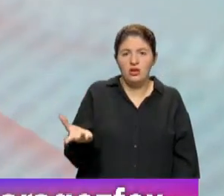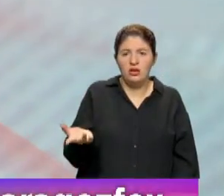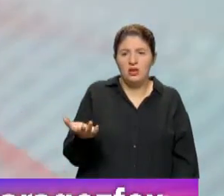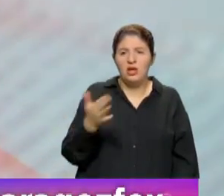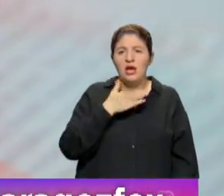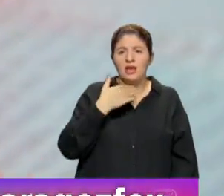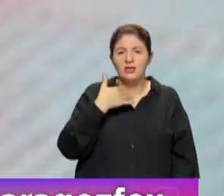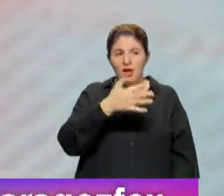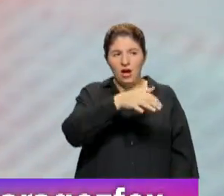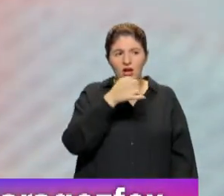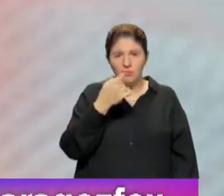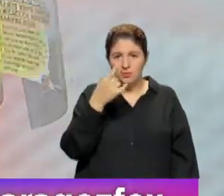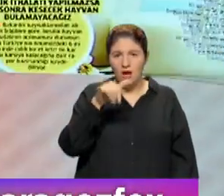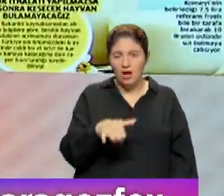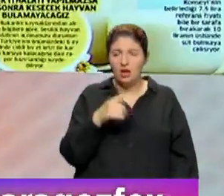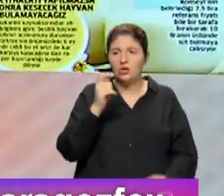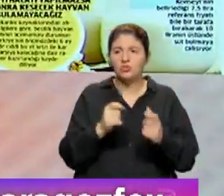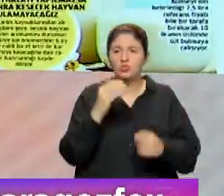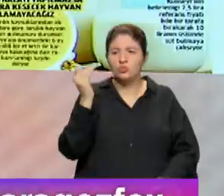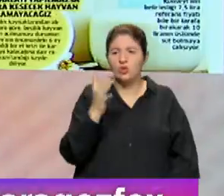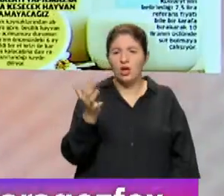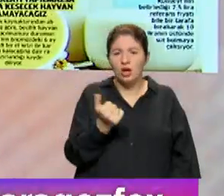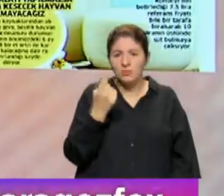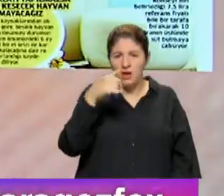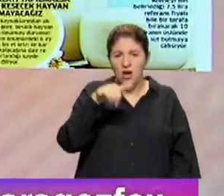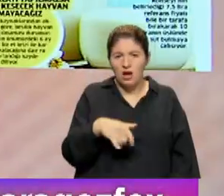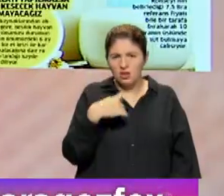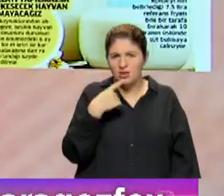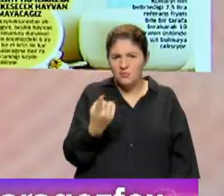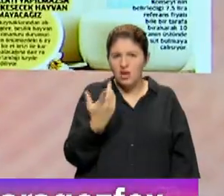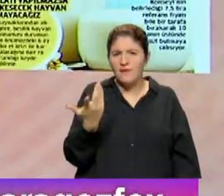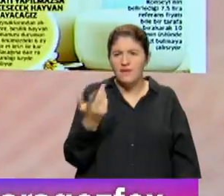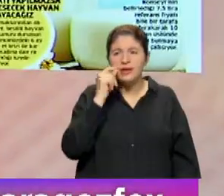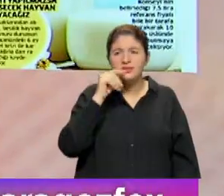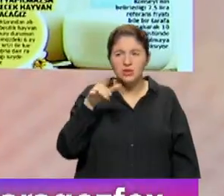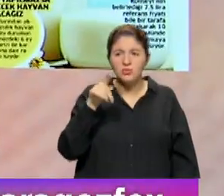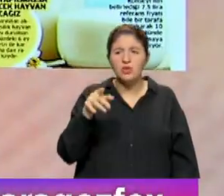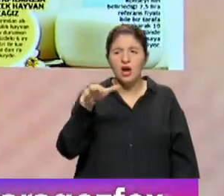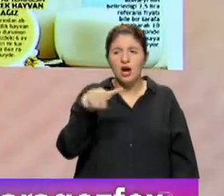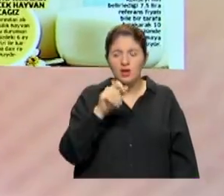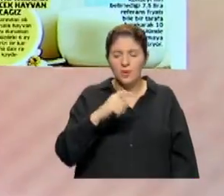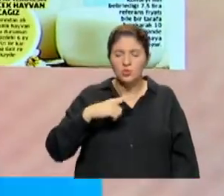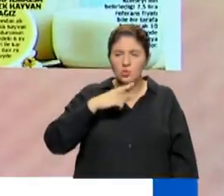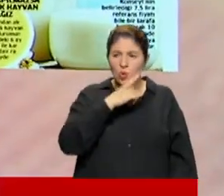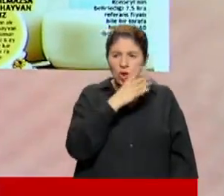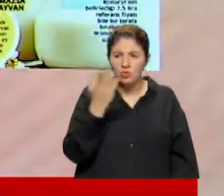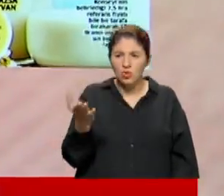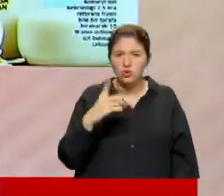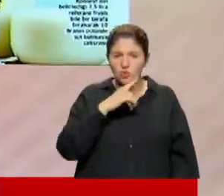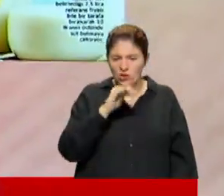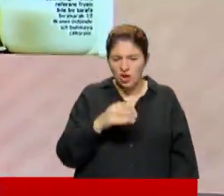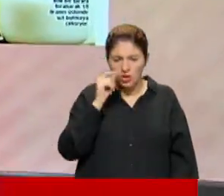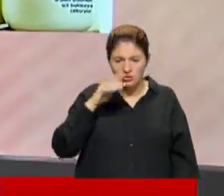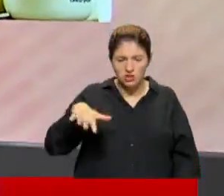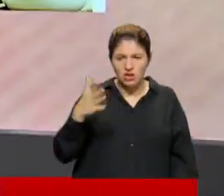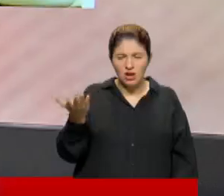ete ulaşmak bir hak sütü uygun fiyattan alabilmek bir hak ve insanlar bunu alırken zorlanıyor zor geliyor